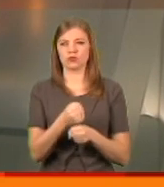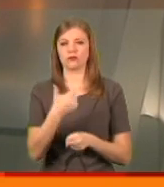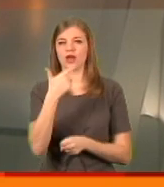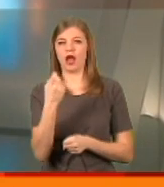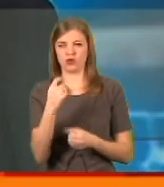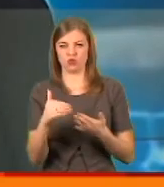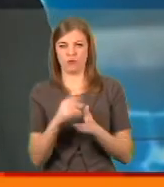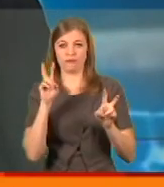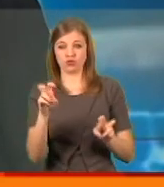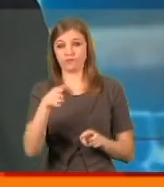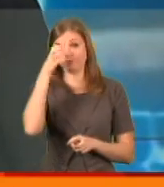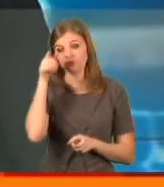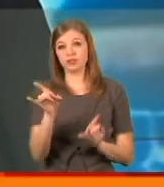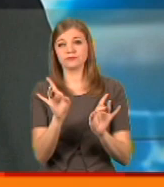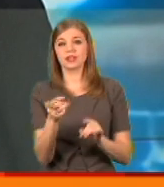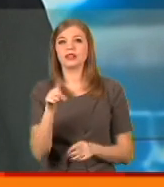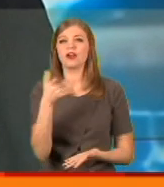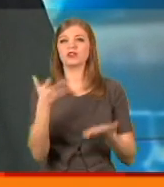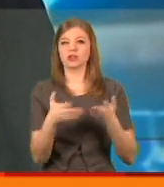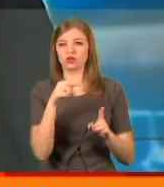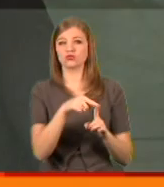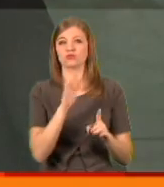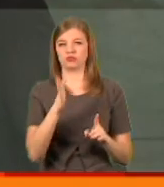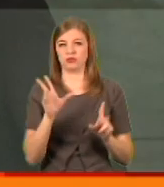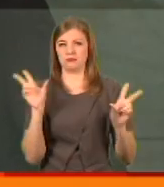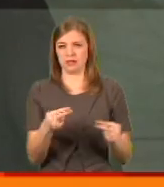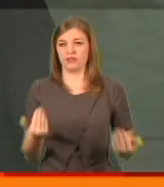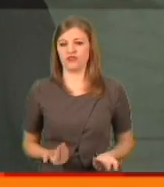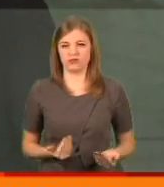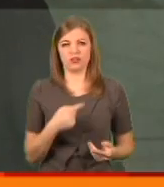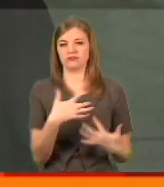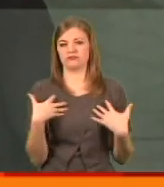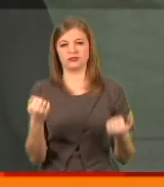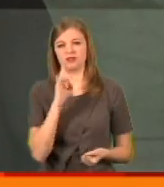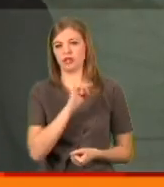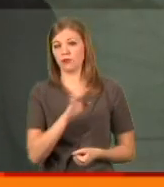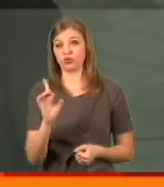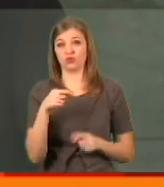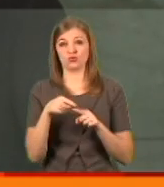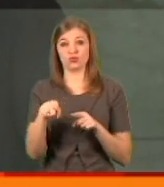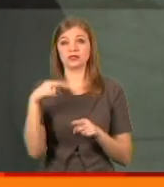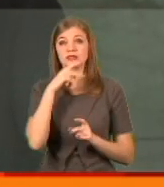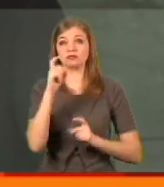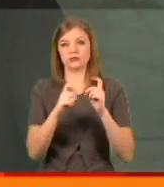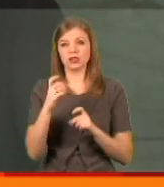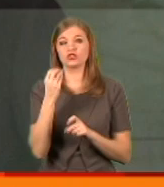газу «Новачок». Вчений розповів, навіть якщо Скрипаль виживе, він не одужає, бо «Новачок»